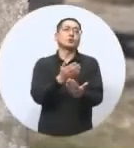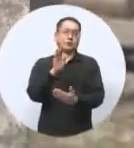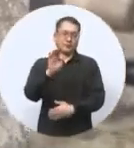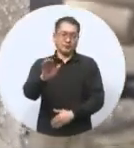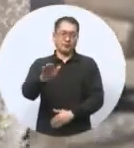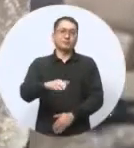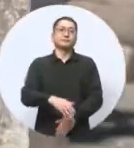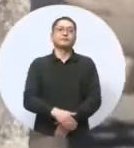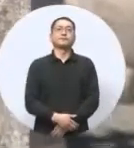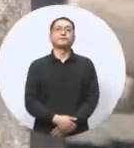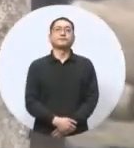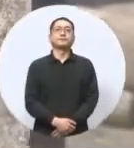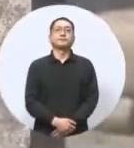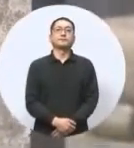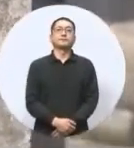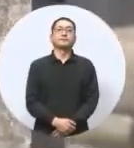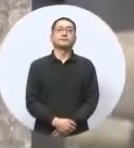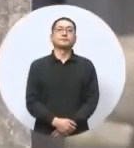ています。